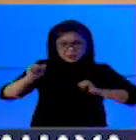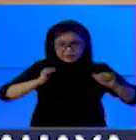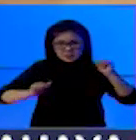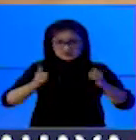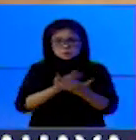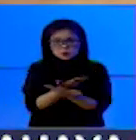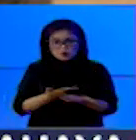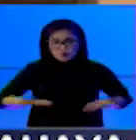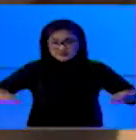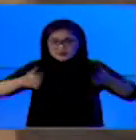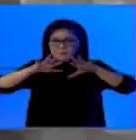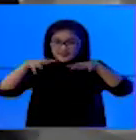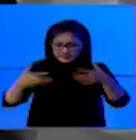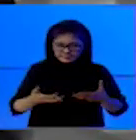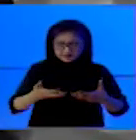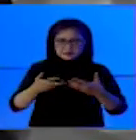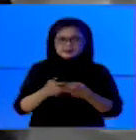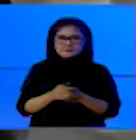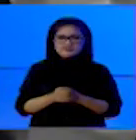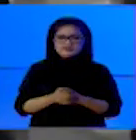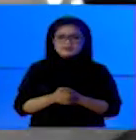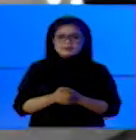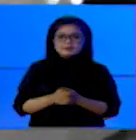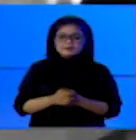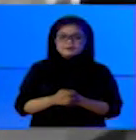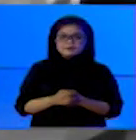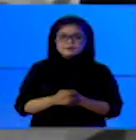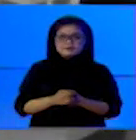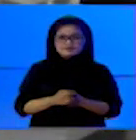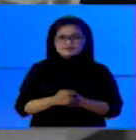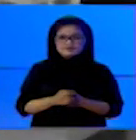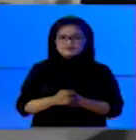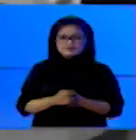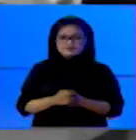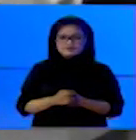pandemi. Tim Liputan iNews melaporkan.